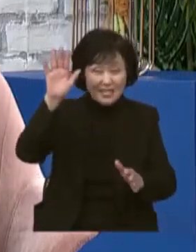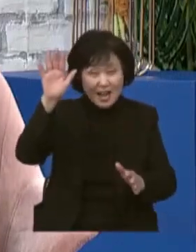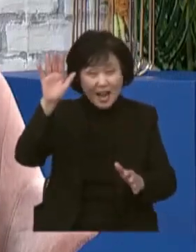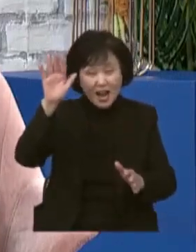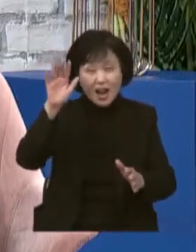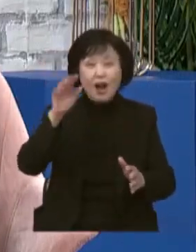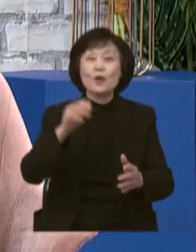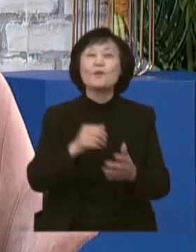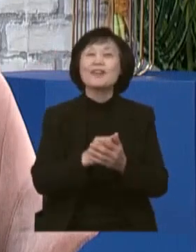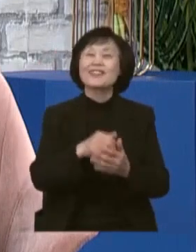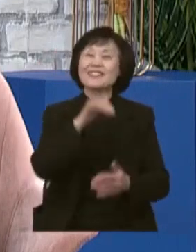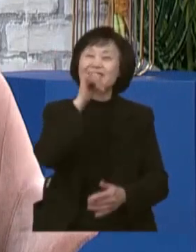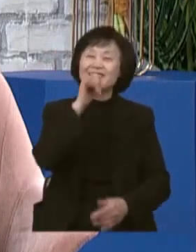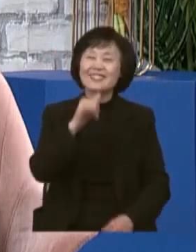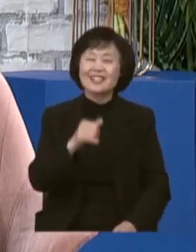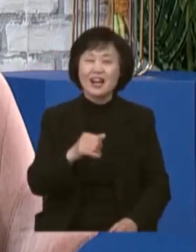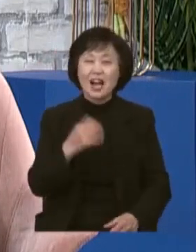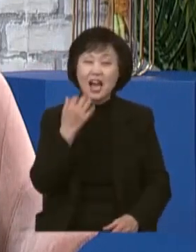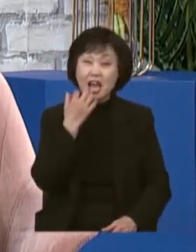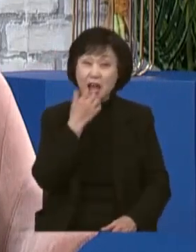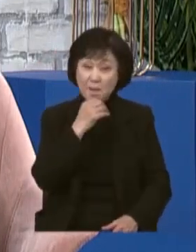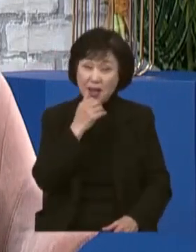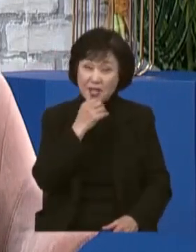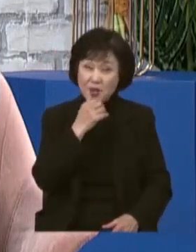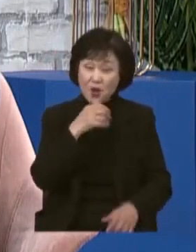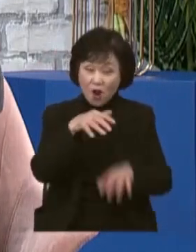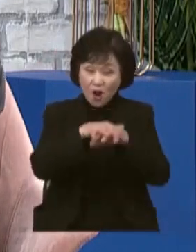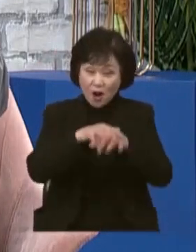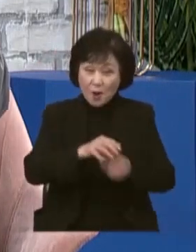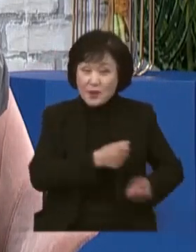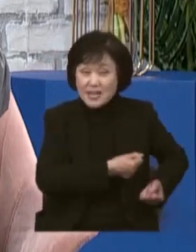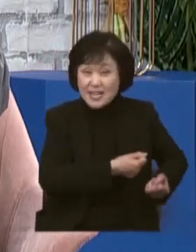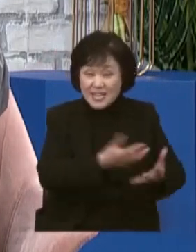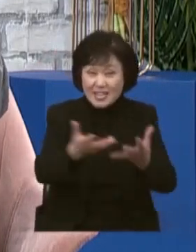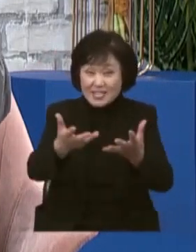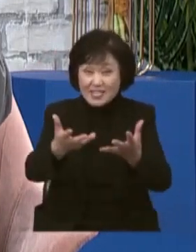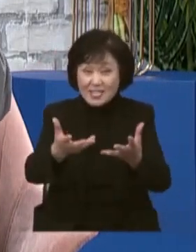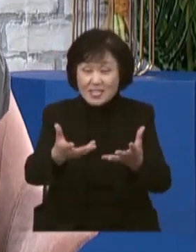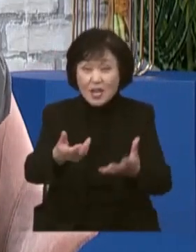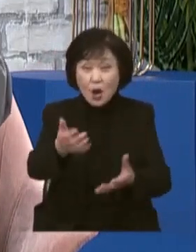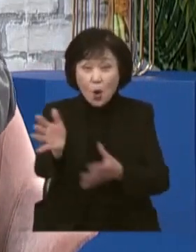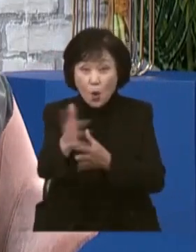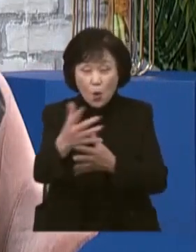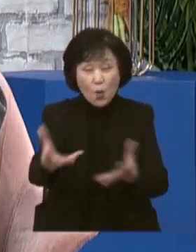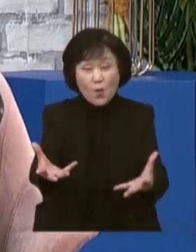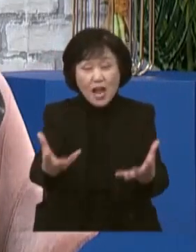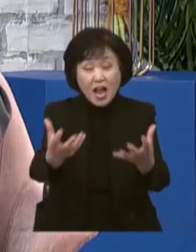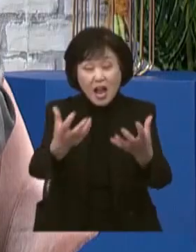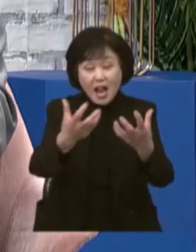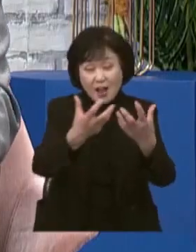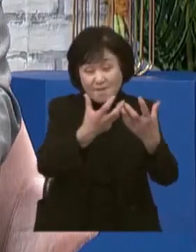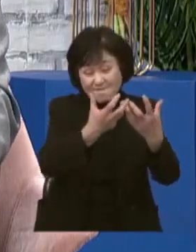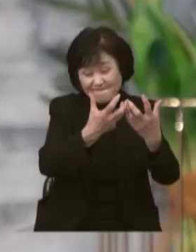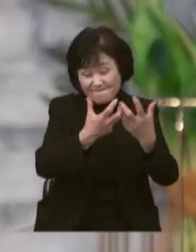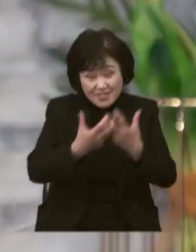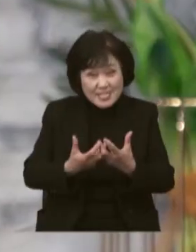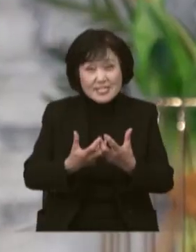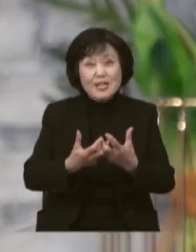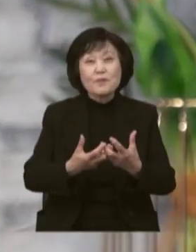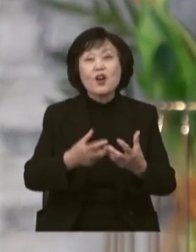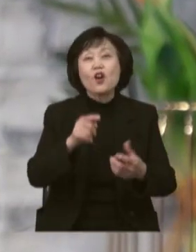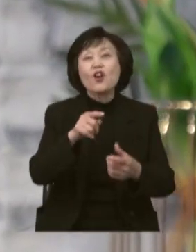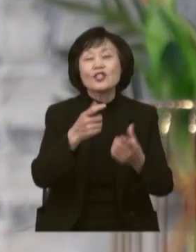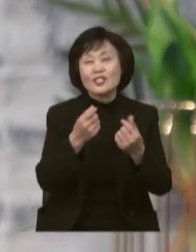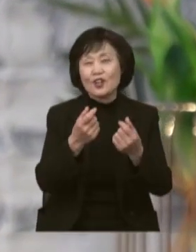야. 사랑의 하모니 그죠? 에. 그 전설로만 남아있던 선교회 저도 말로만 많이 들었어요 사랑의 하모니 자 그런데